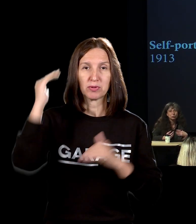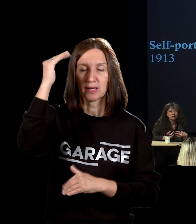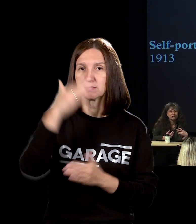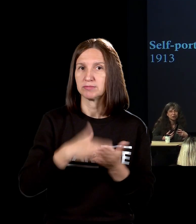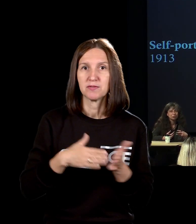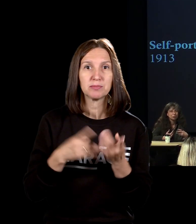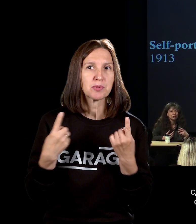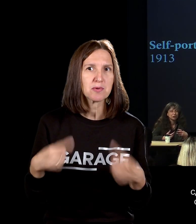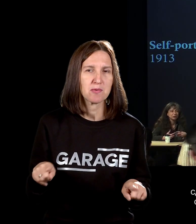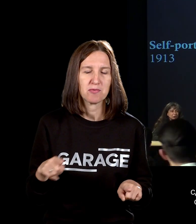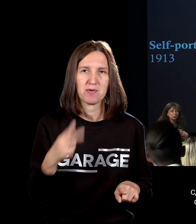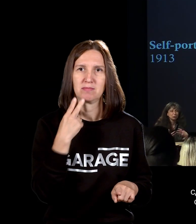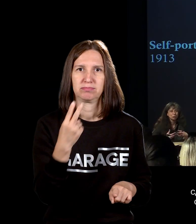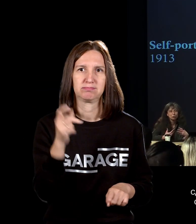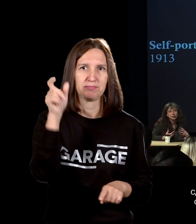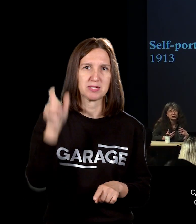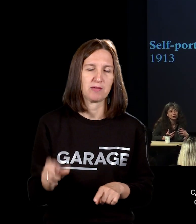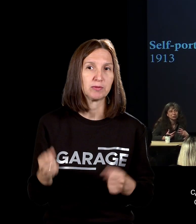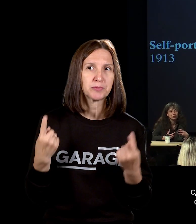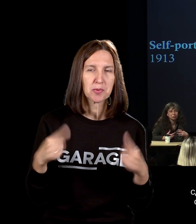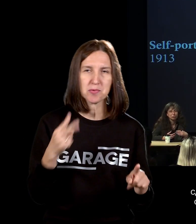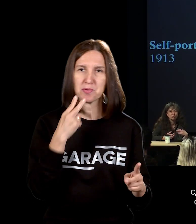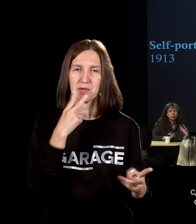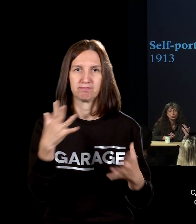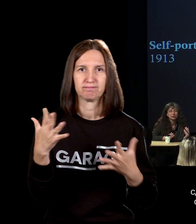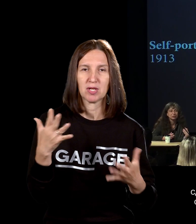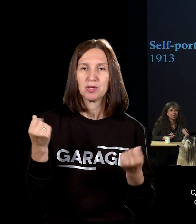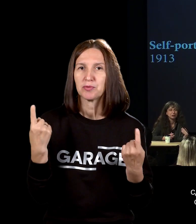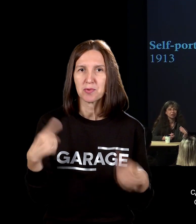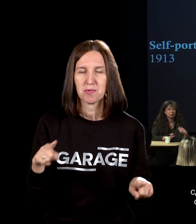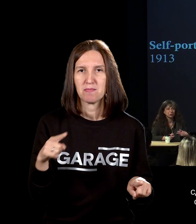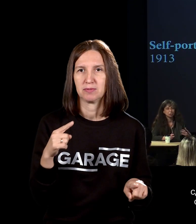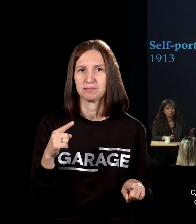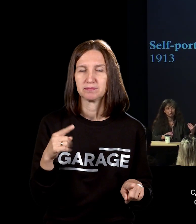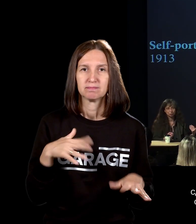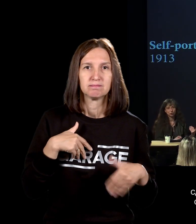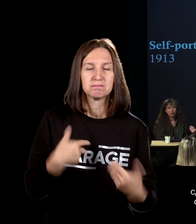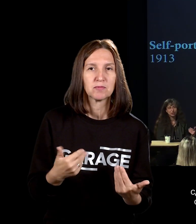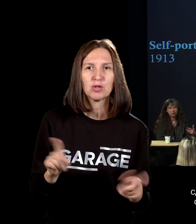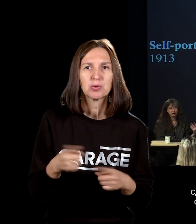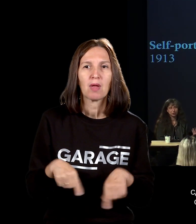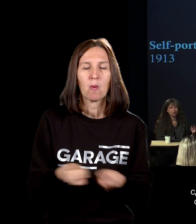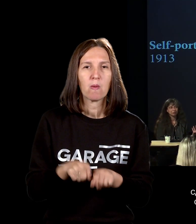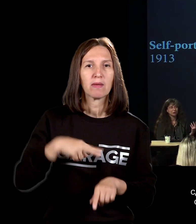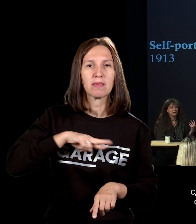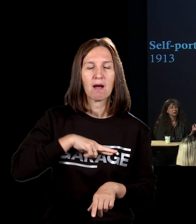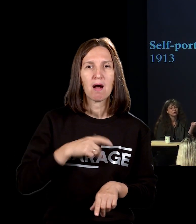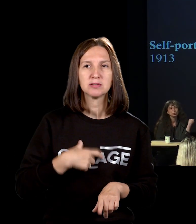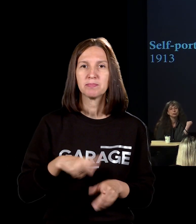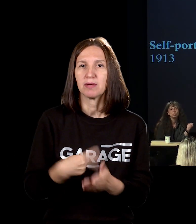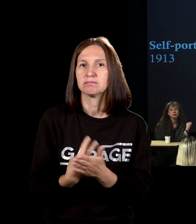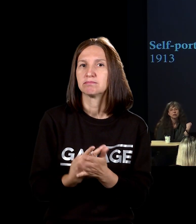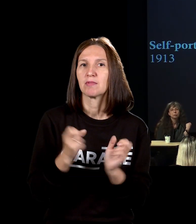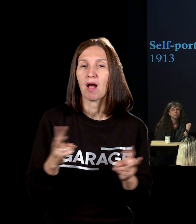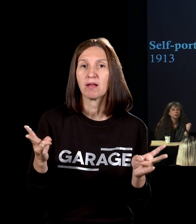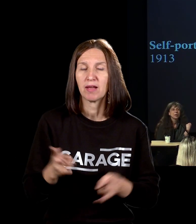абсолютно другого персонажа, автопортрет, сделанный в другой оптике, в другом представлении как бы, о том, что такое я и как себя надо репрезентировать.